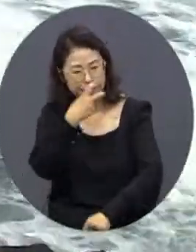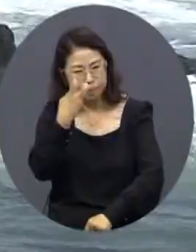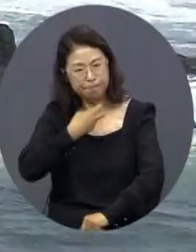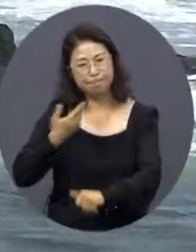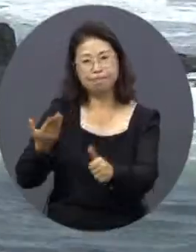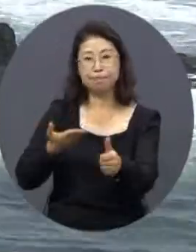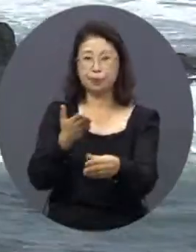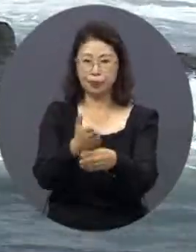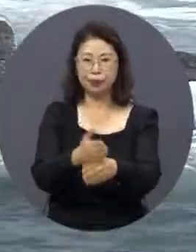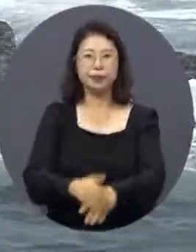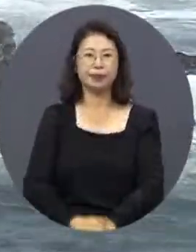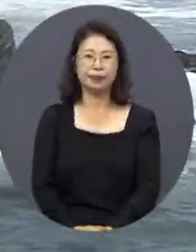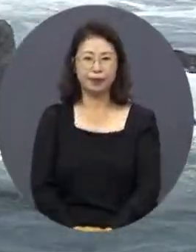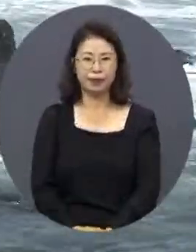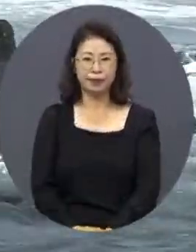당부했습니다